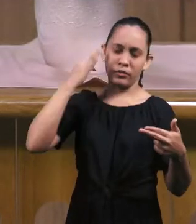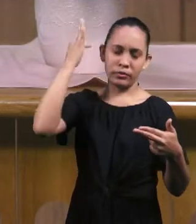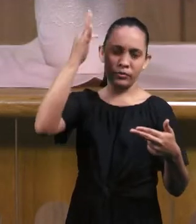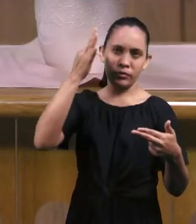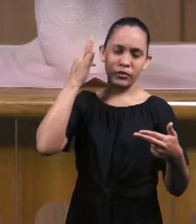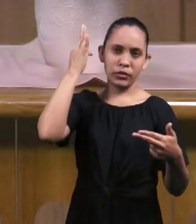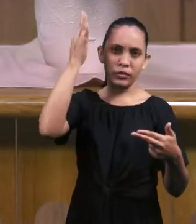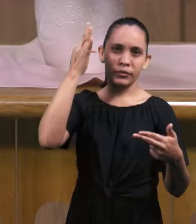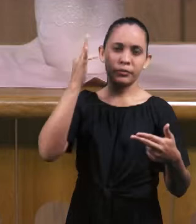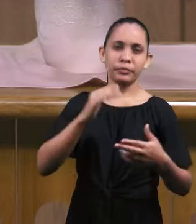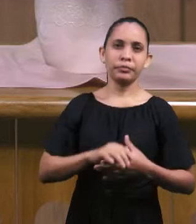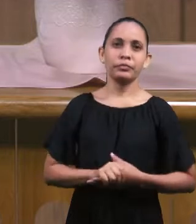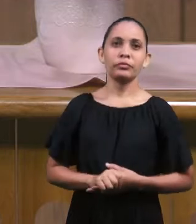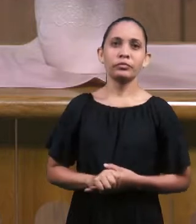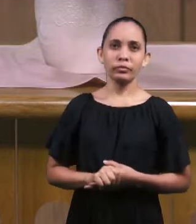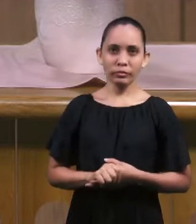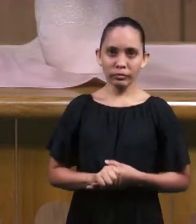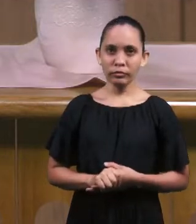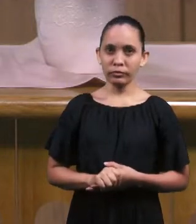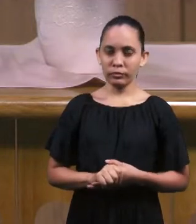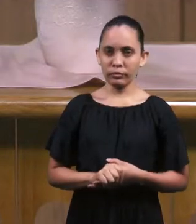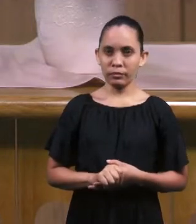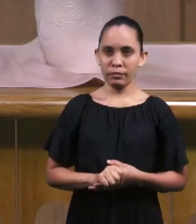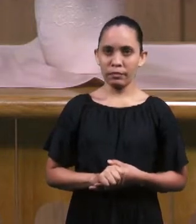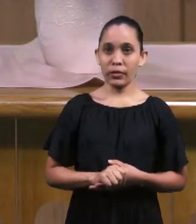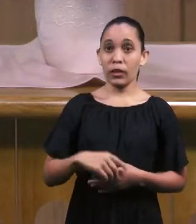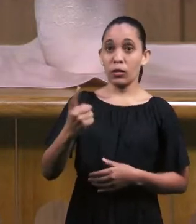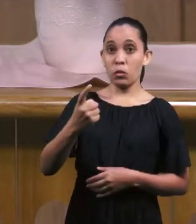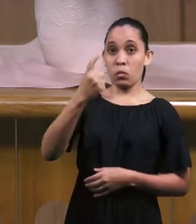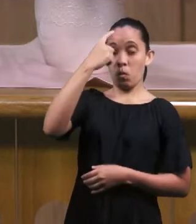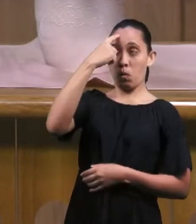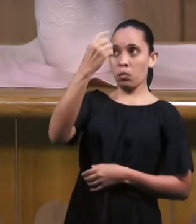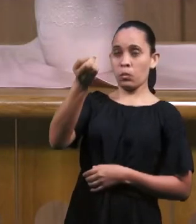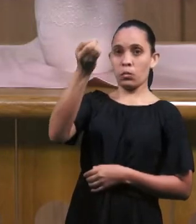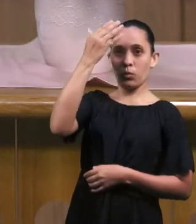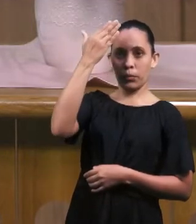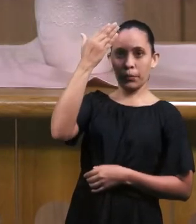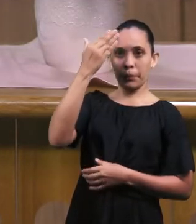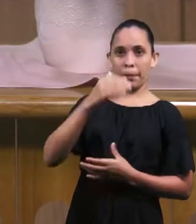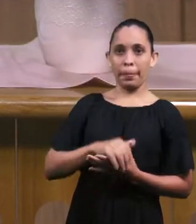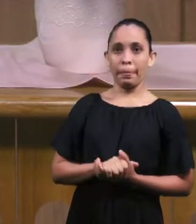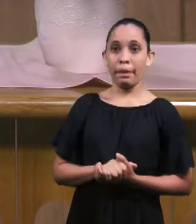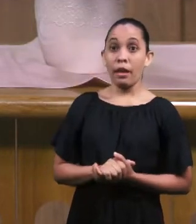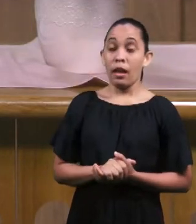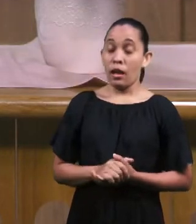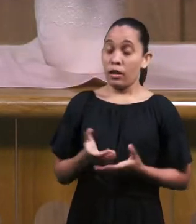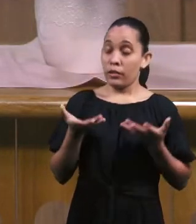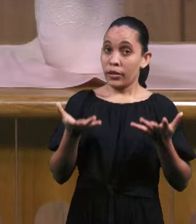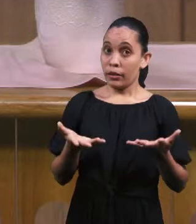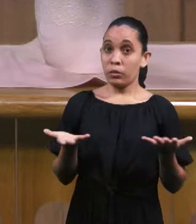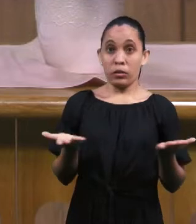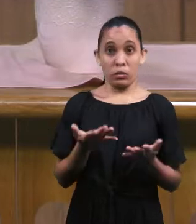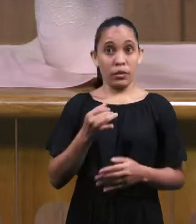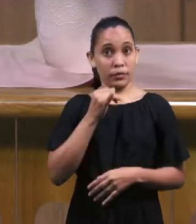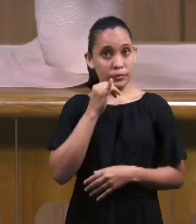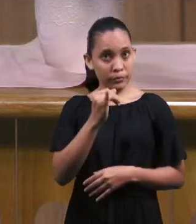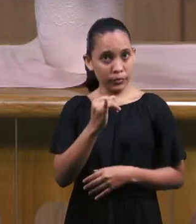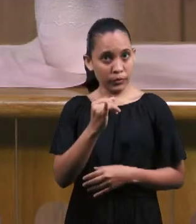illuministes. Donc je veux juste ici me restreindre à la réponse